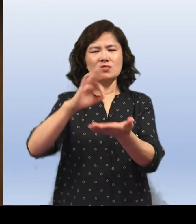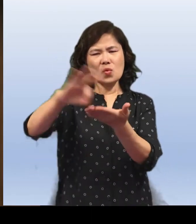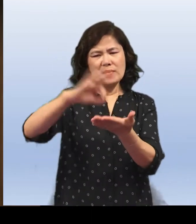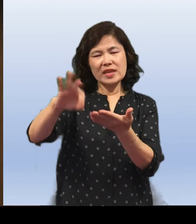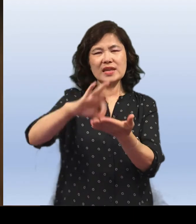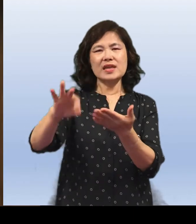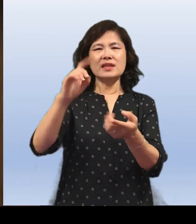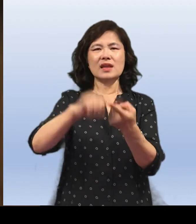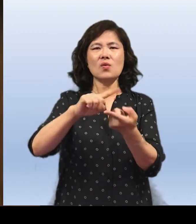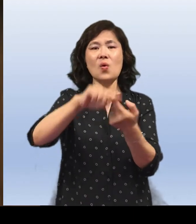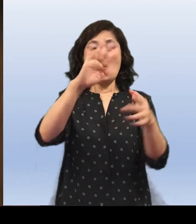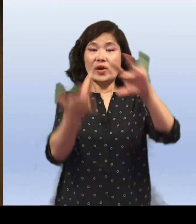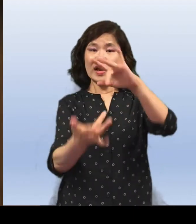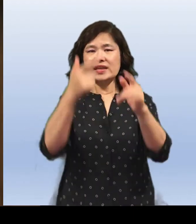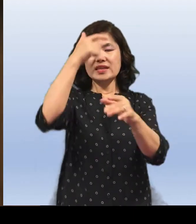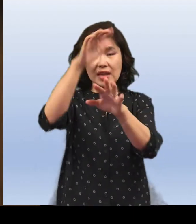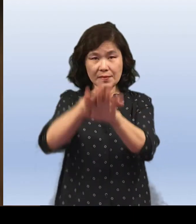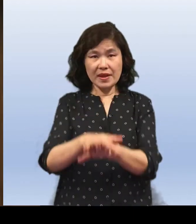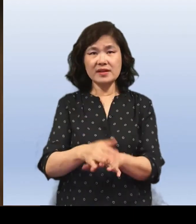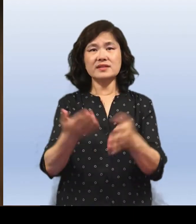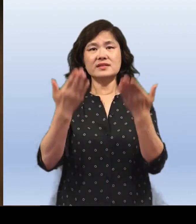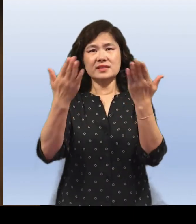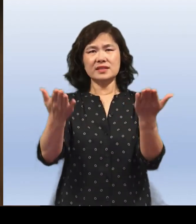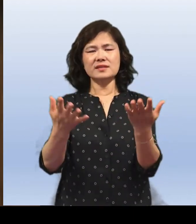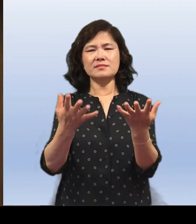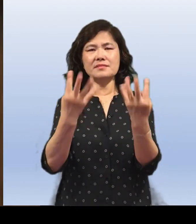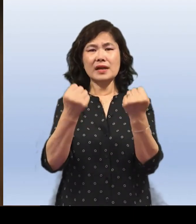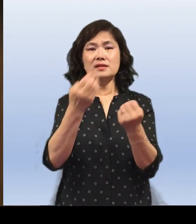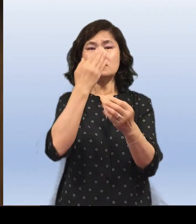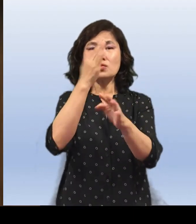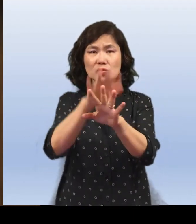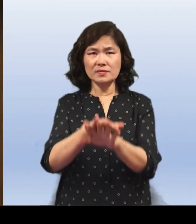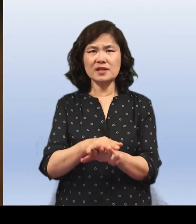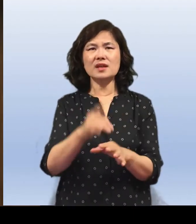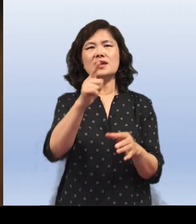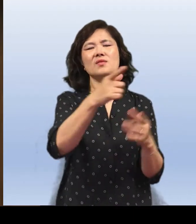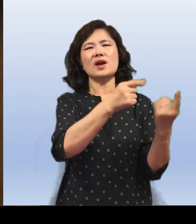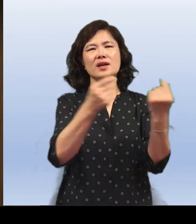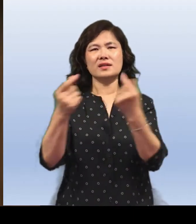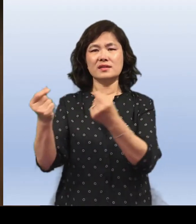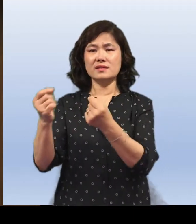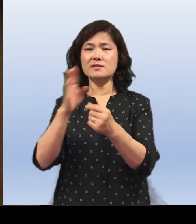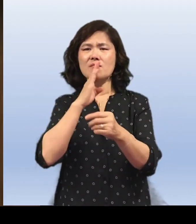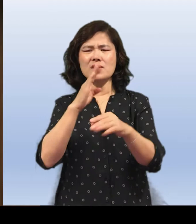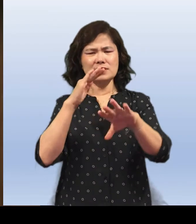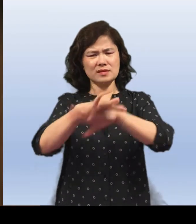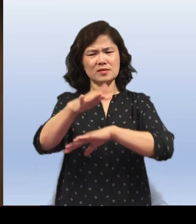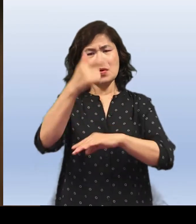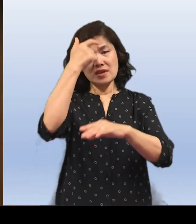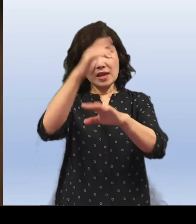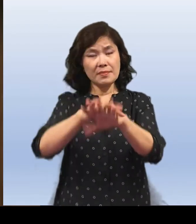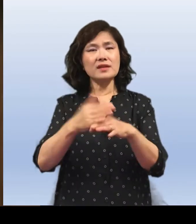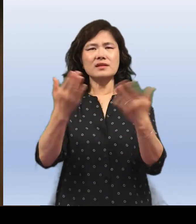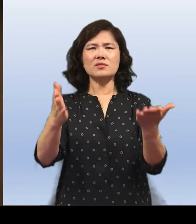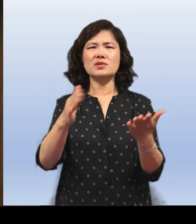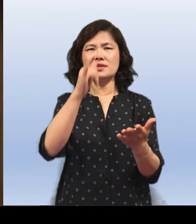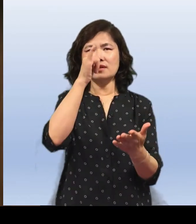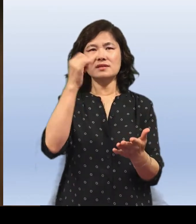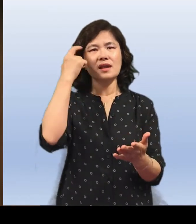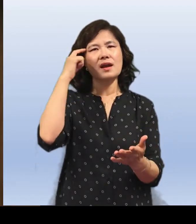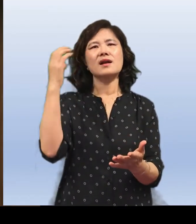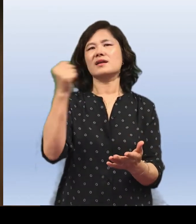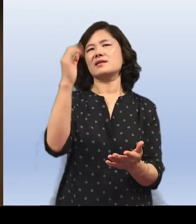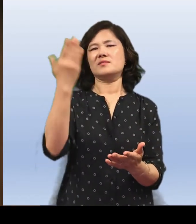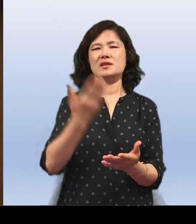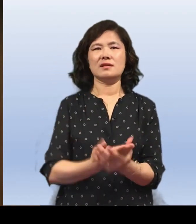이 시대의 온라인 예배를 드리는 많은 성도님들이 그런 방향으로 예배를 드리고 있다라는 생각을 하게